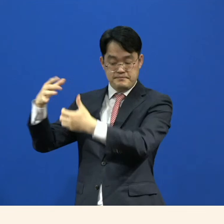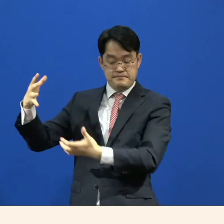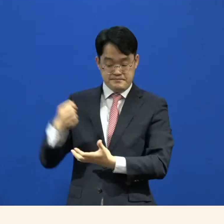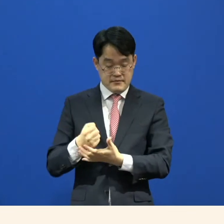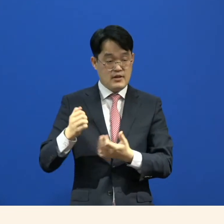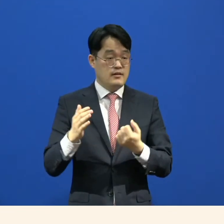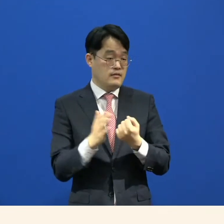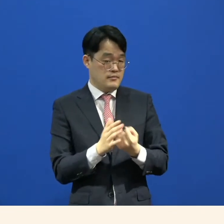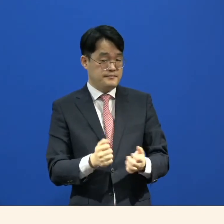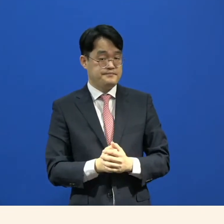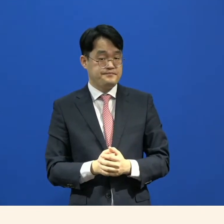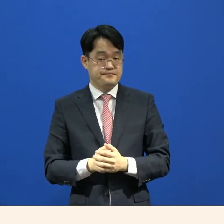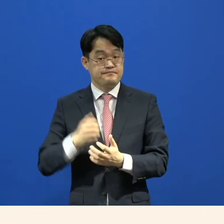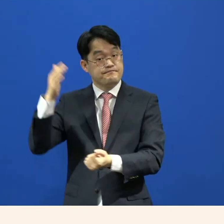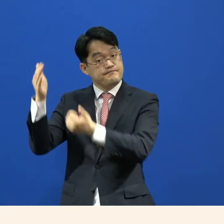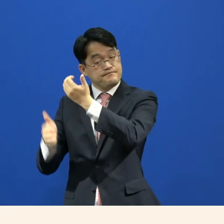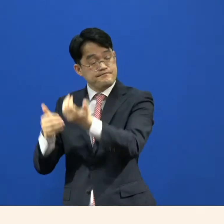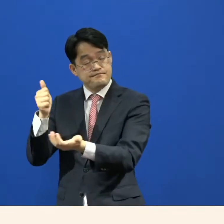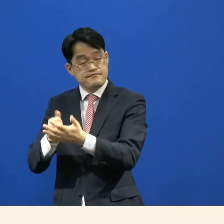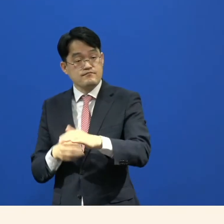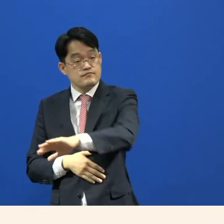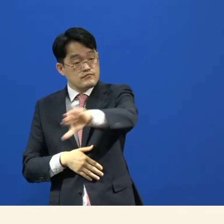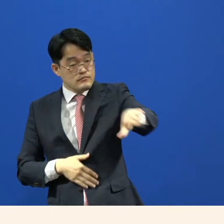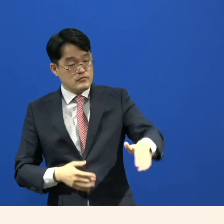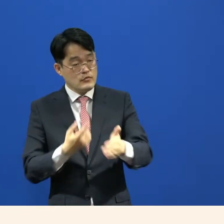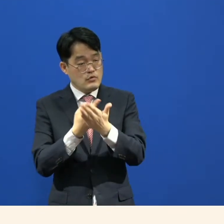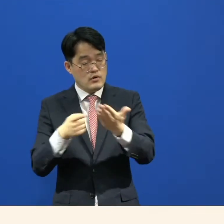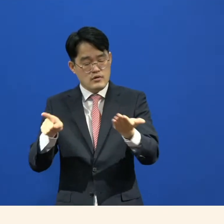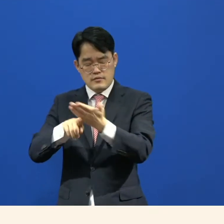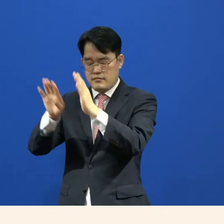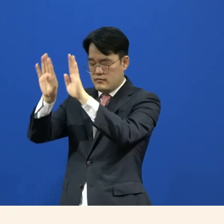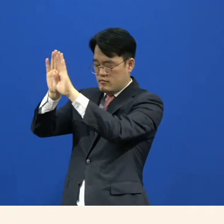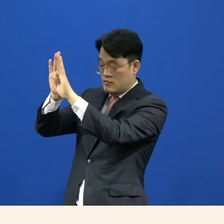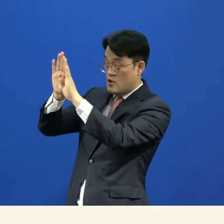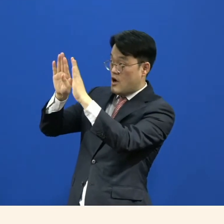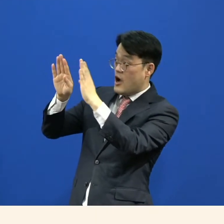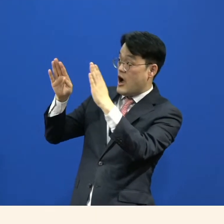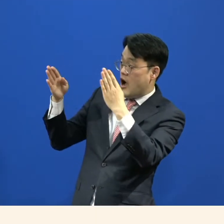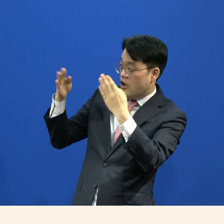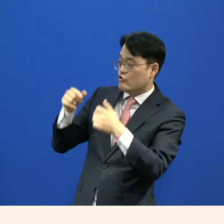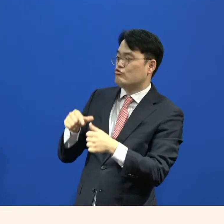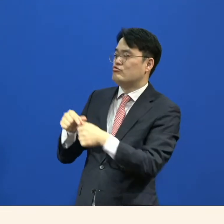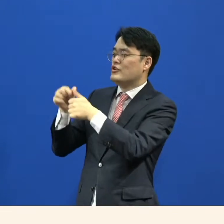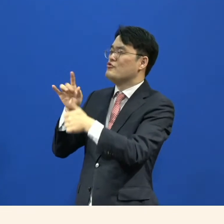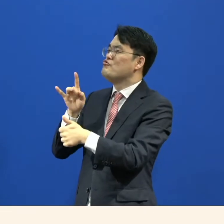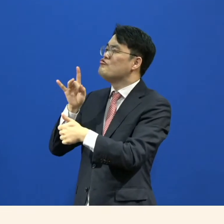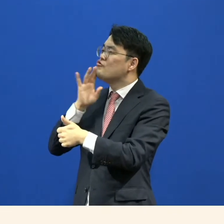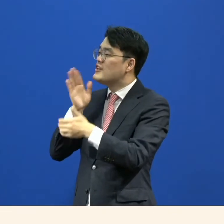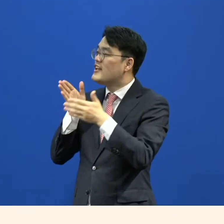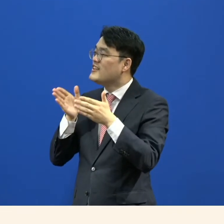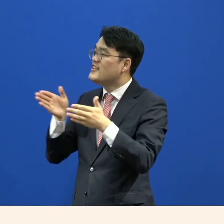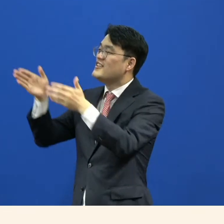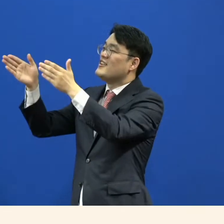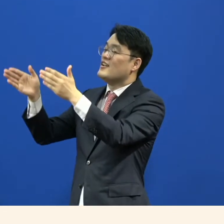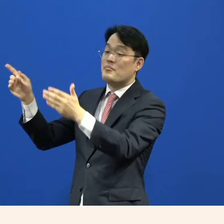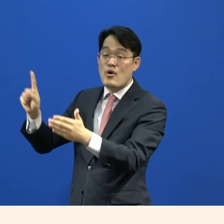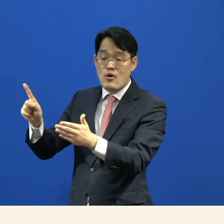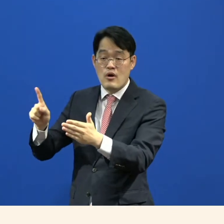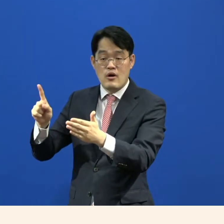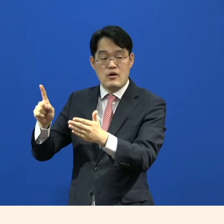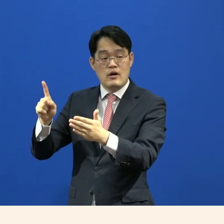하나님이 우리를 위해 열어놓으신 구원의 유일한 길, 하나님의 아들 예수 그리스도가 나를 위해 죽으셨다는